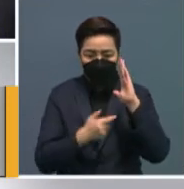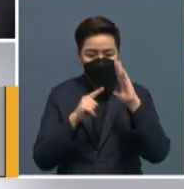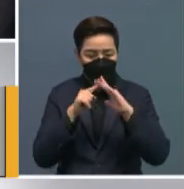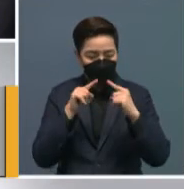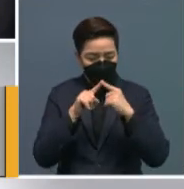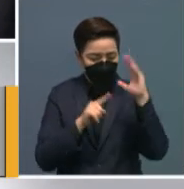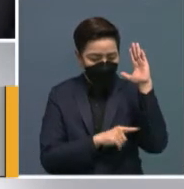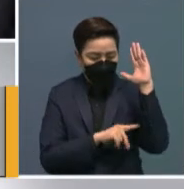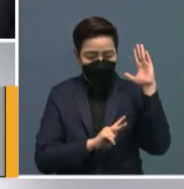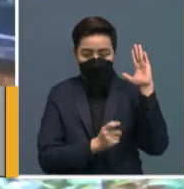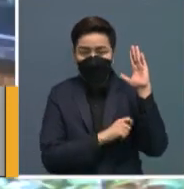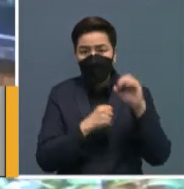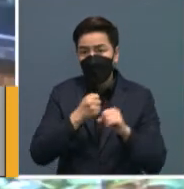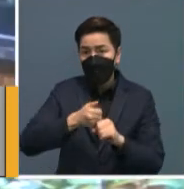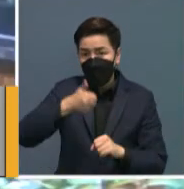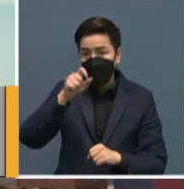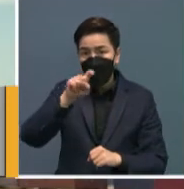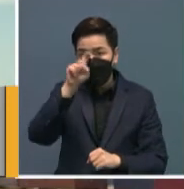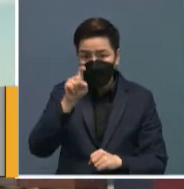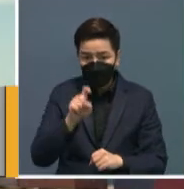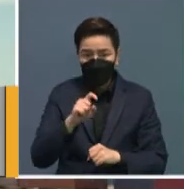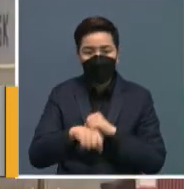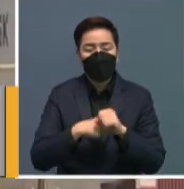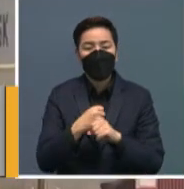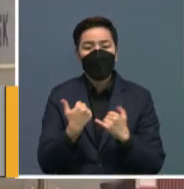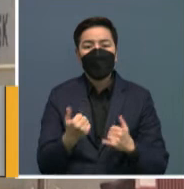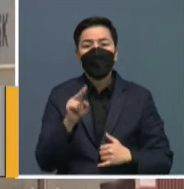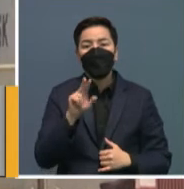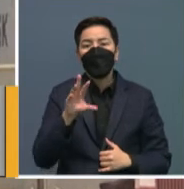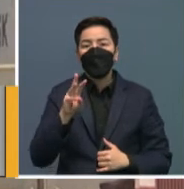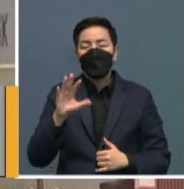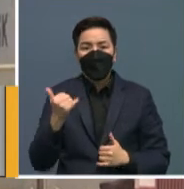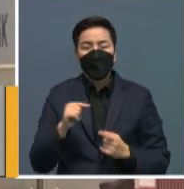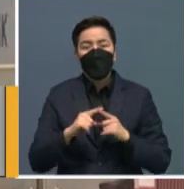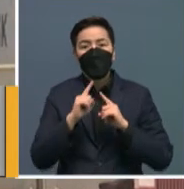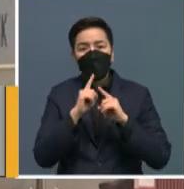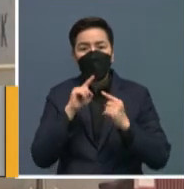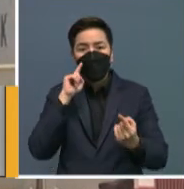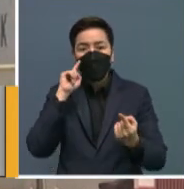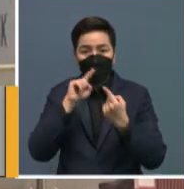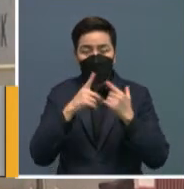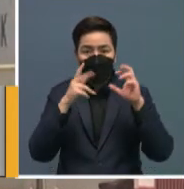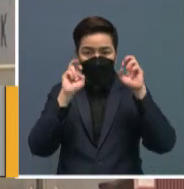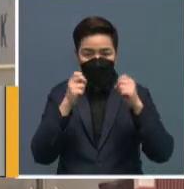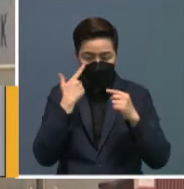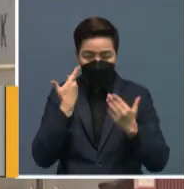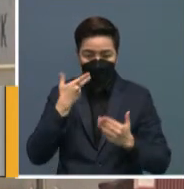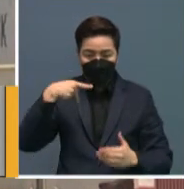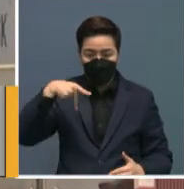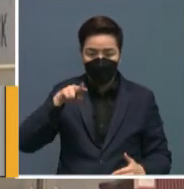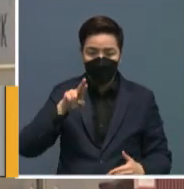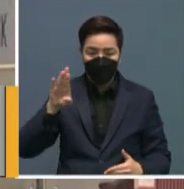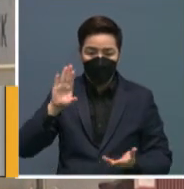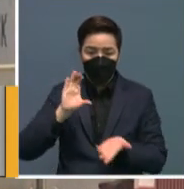กระบี่ได้หรือไม่นะคะสำหรับในปี 2565นะคะโดยมีการพูดถึงเรื่องของการที่จะพิจารณาร่างพระ